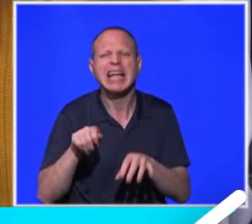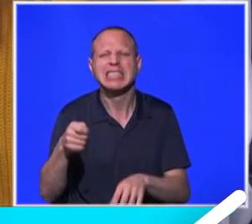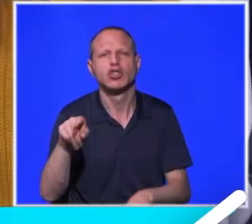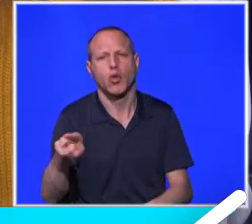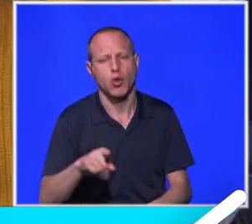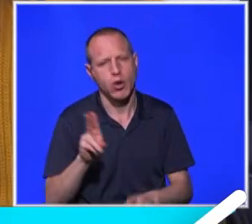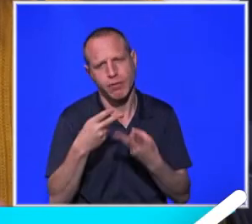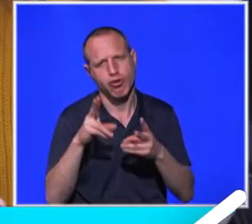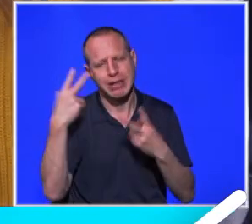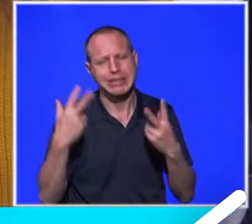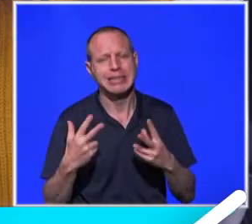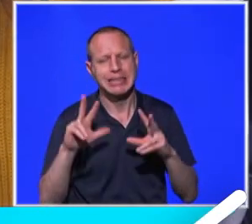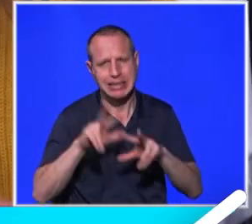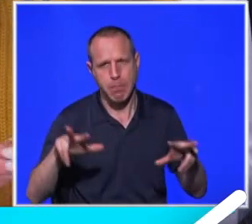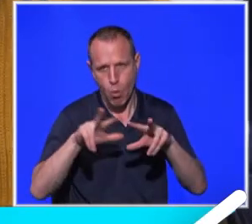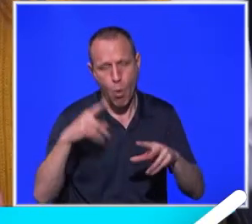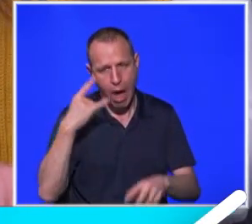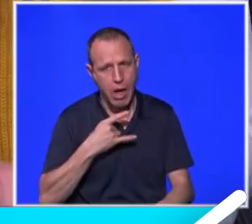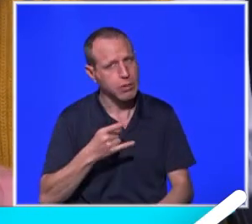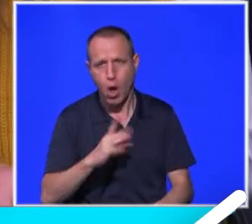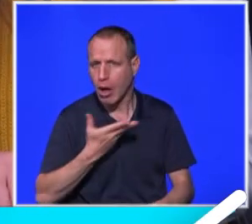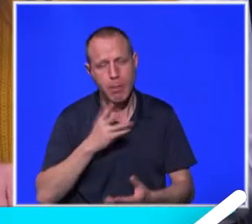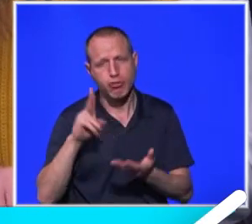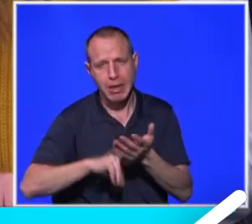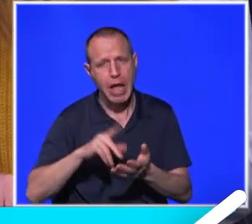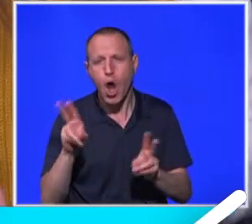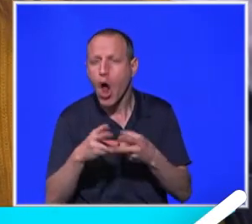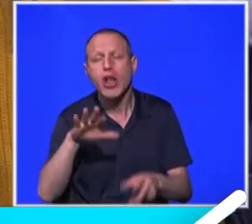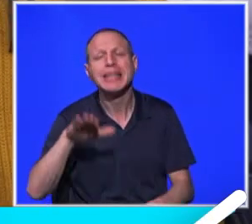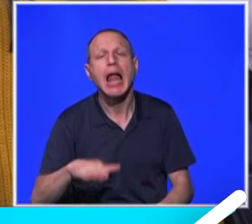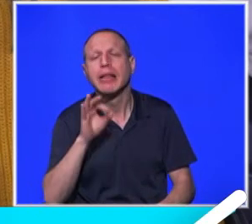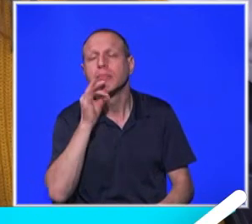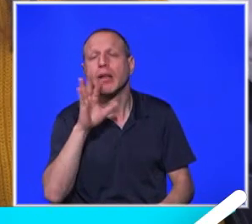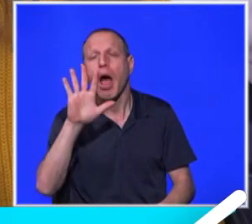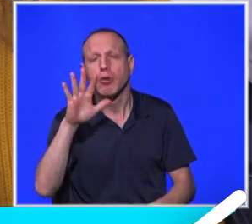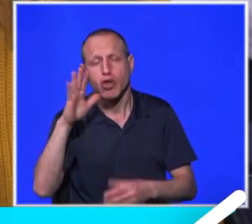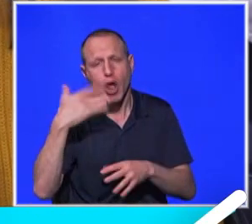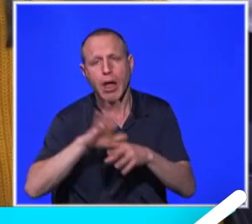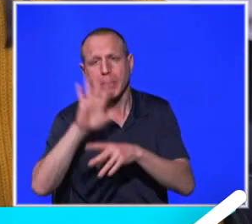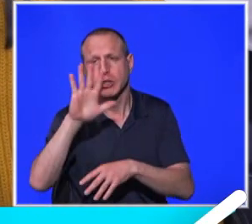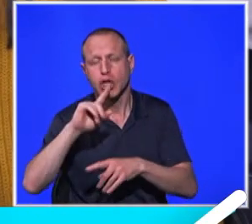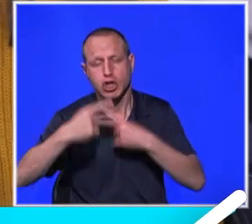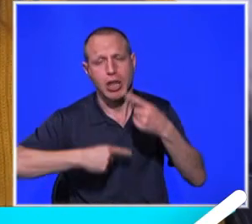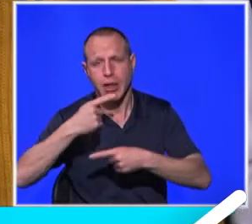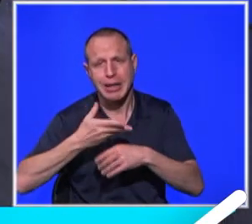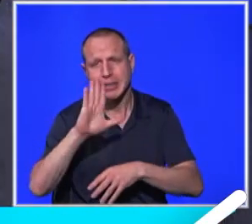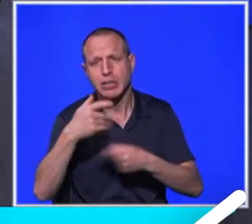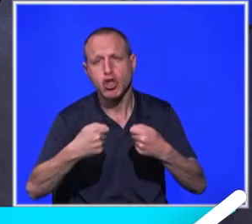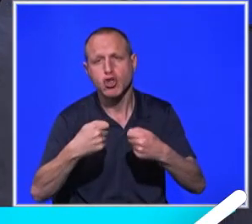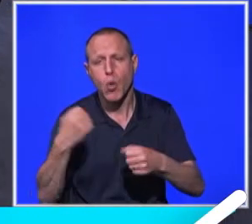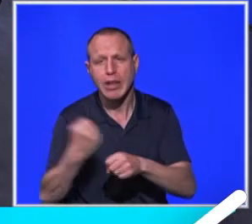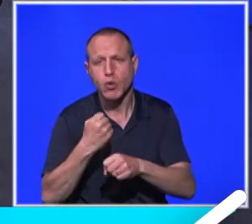אפשר שהציבור החרדי לא יקבל את מה שמגיע לו. זה עכשיו... לא ייתכן שילד היום בן 5, עוד 15 שנה, יצא לשוק התעסוקה בלי